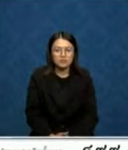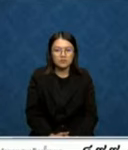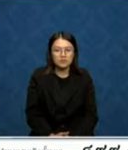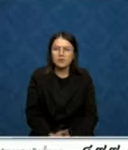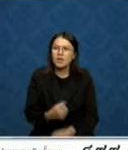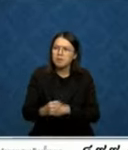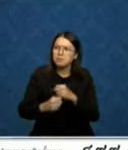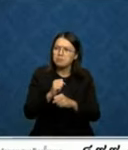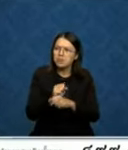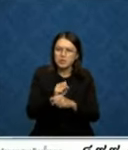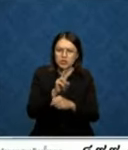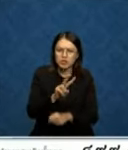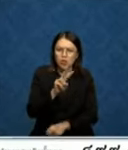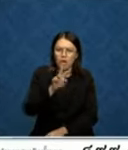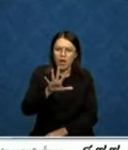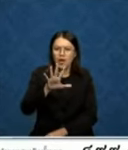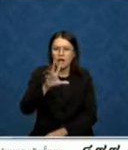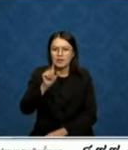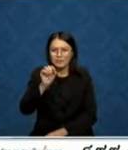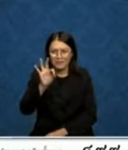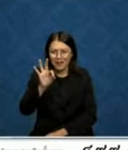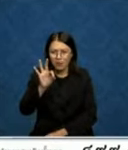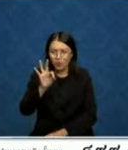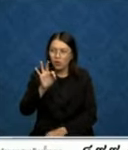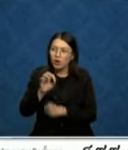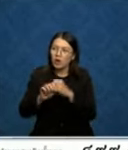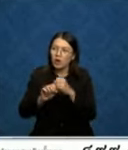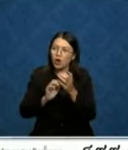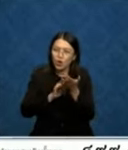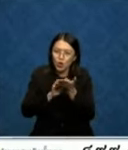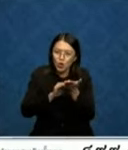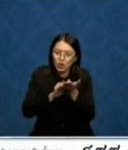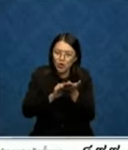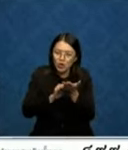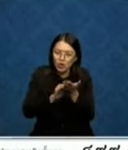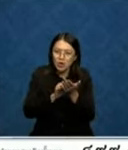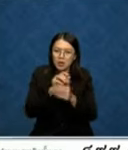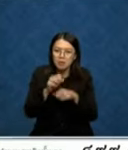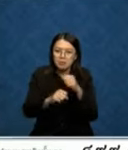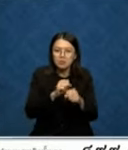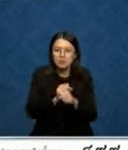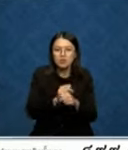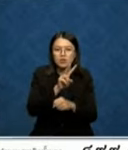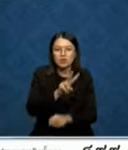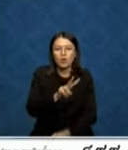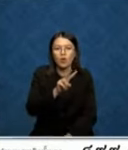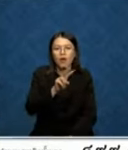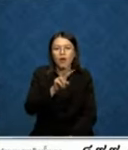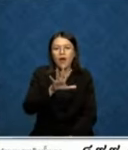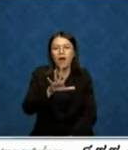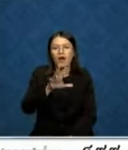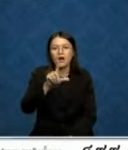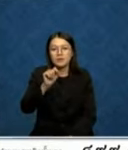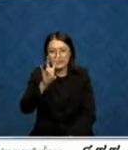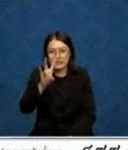วงปี2529ถึง2500ประธานโทษครับปี2527ถึ